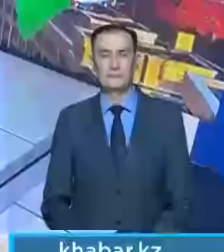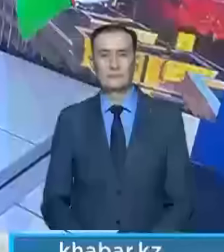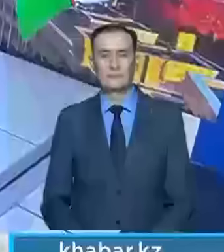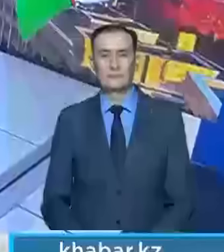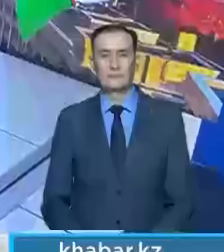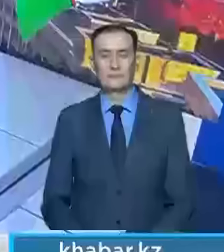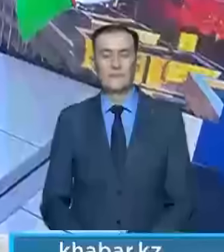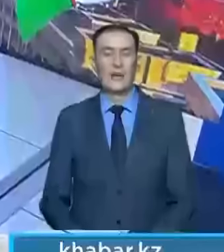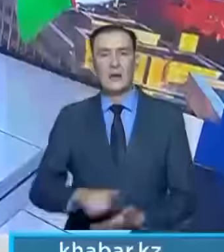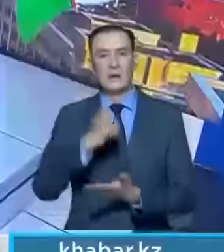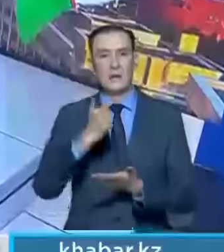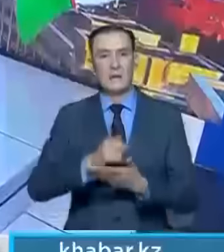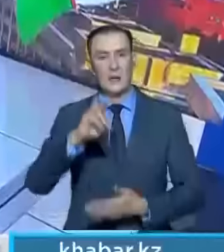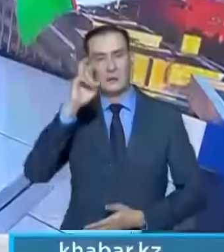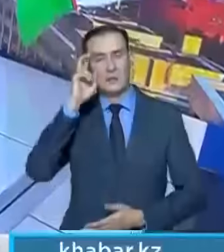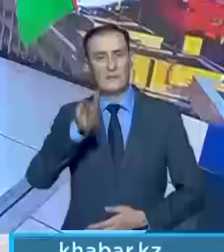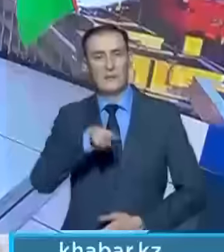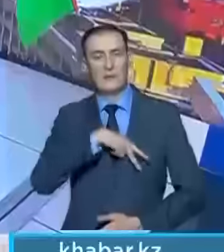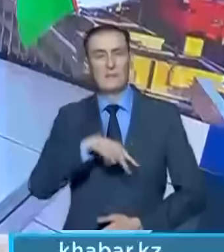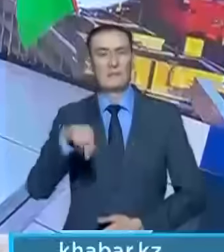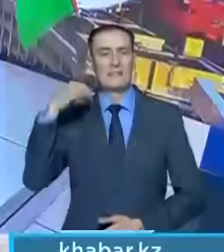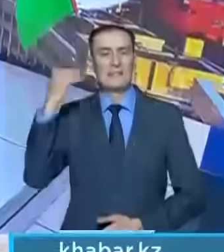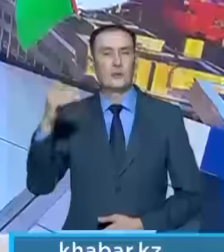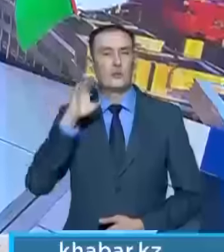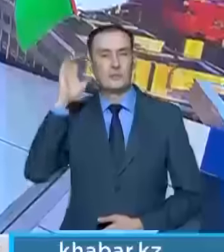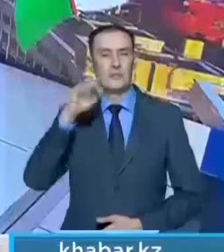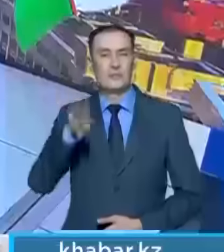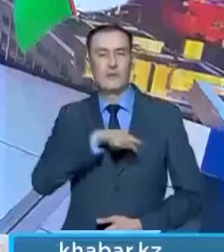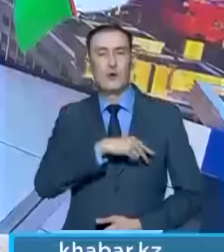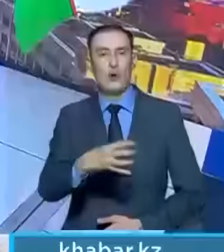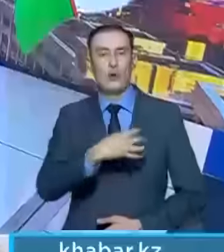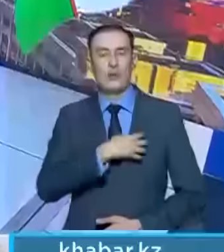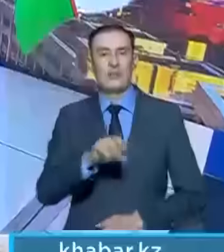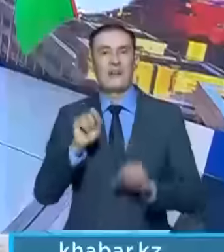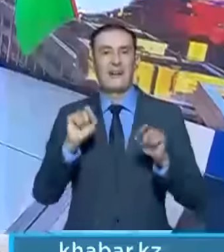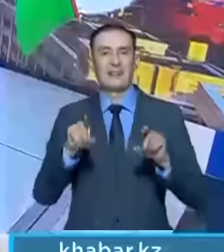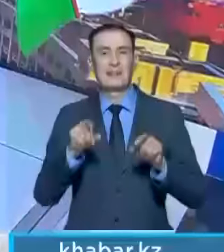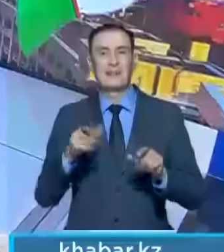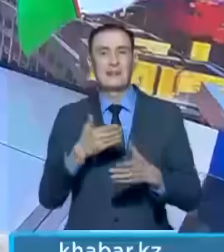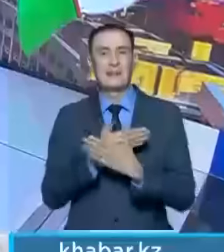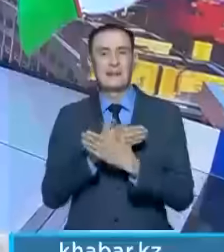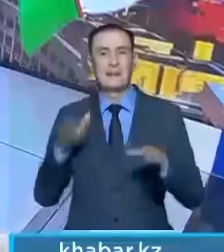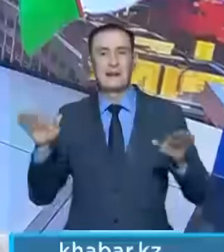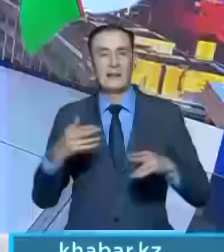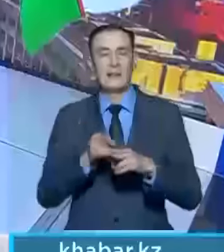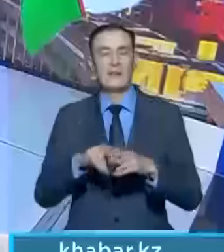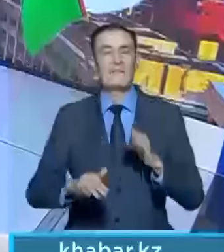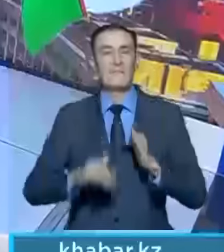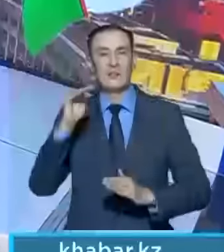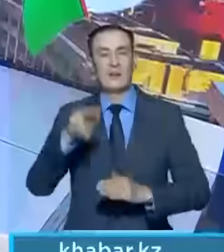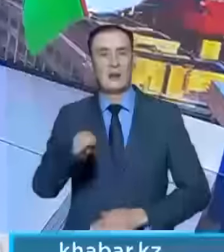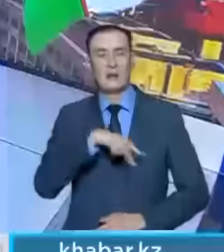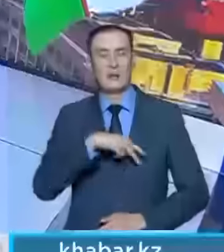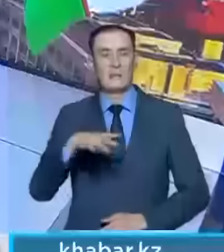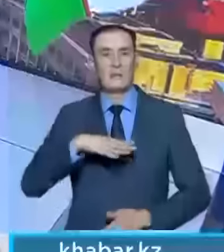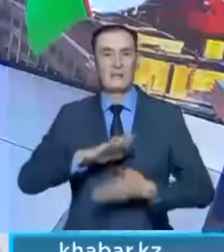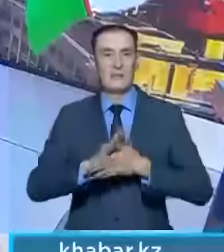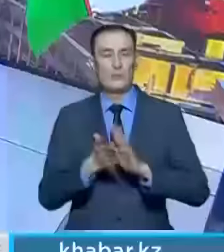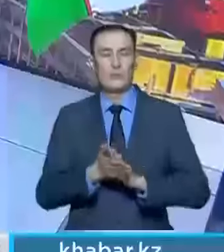И обо всем по порядку. Глава государства наградил президента Узбекистана орденом «Алтын Кыран». Это высшая казахстанская госнаграда. Церемония состоялась в